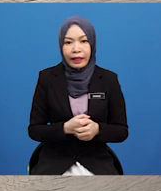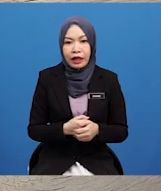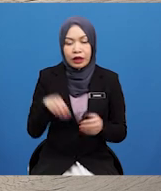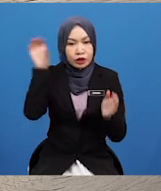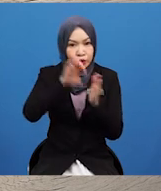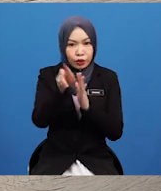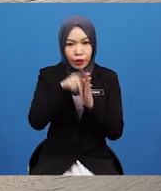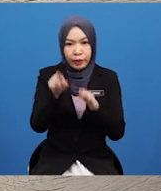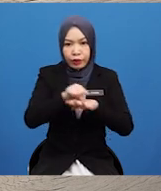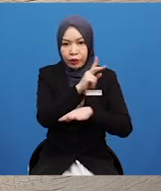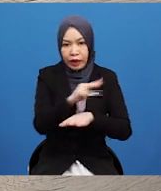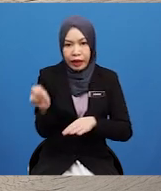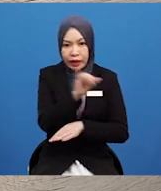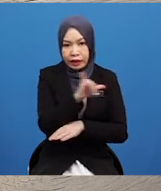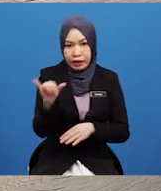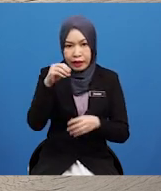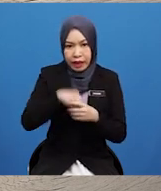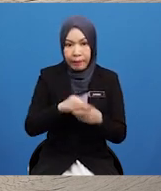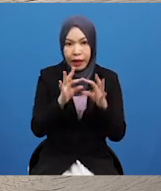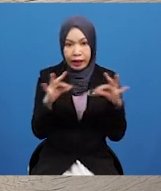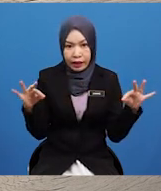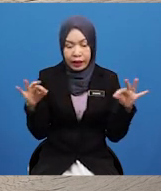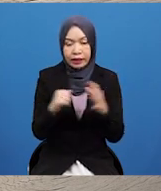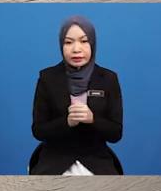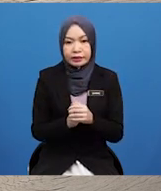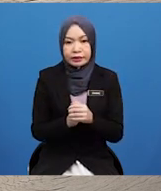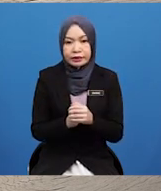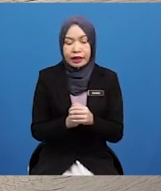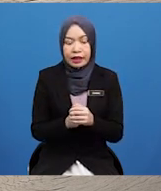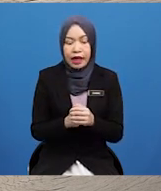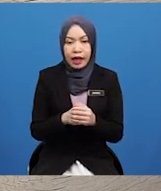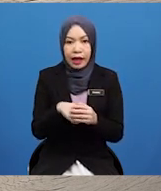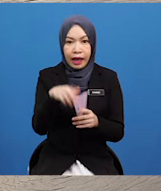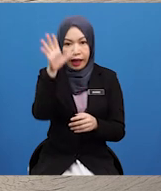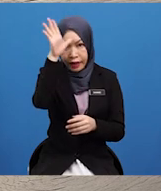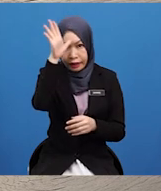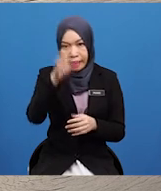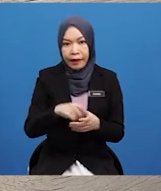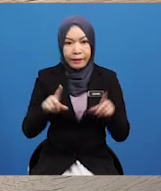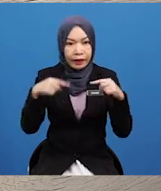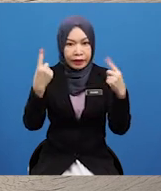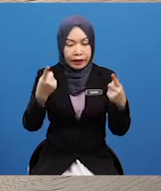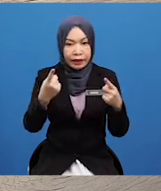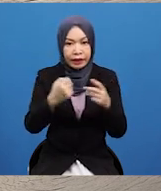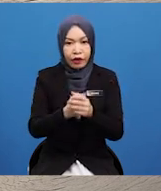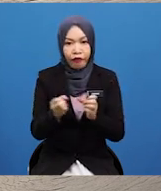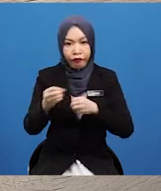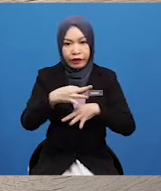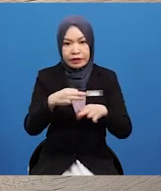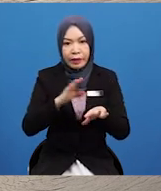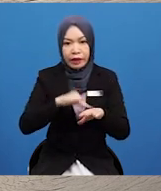Contoh penggunaannya dalam ayat. Ayah bertolak ke pejabat pada pukul 7